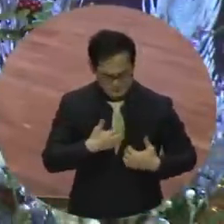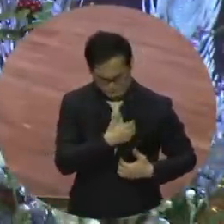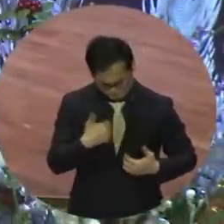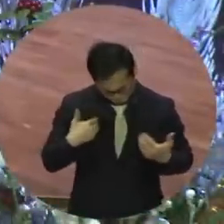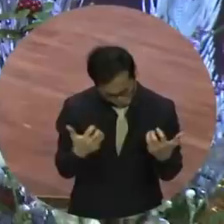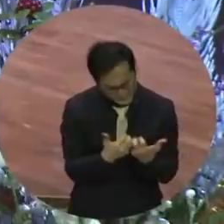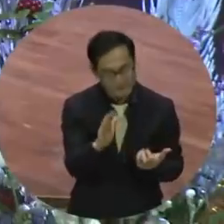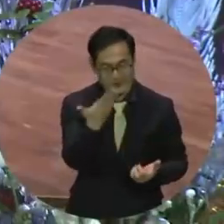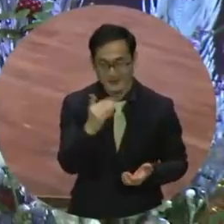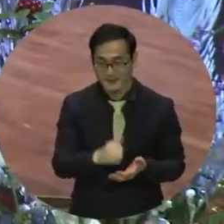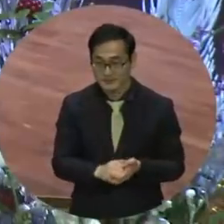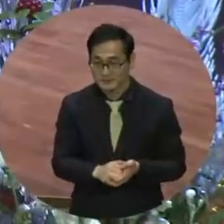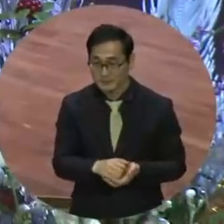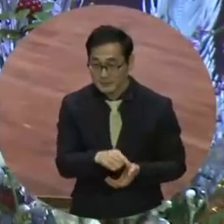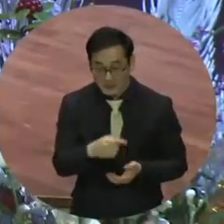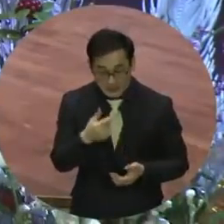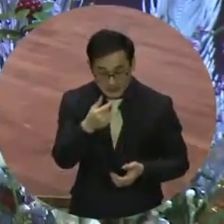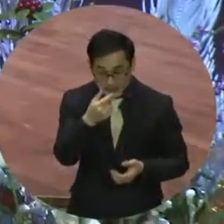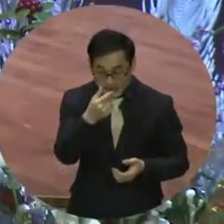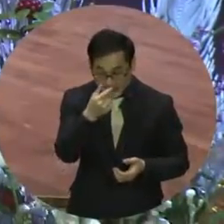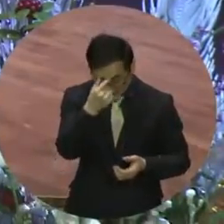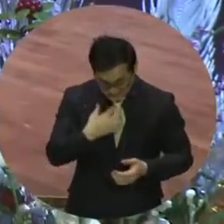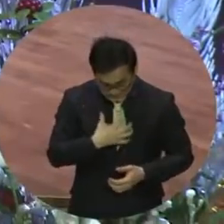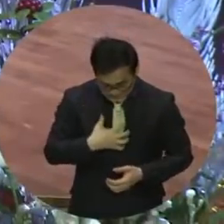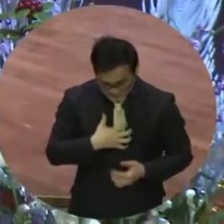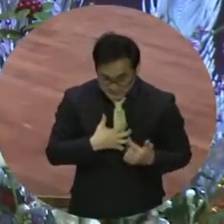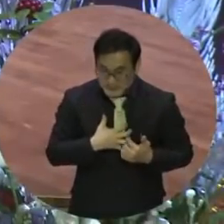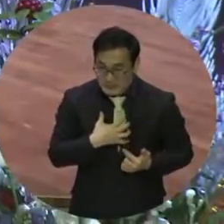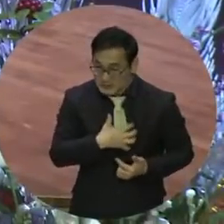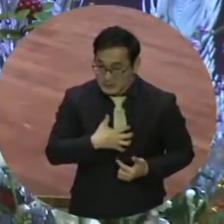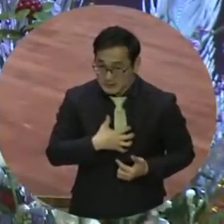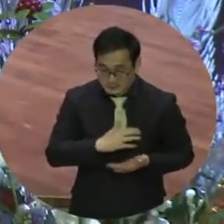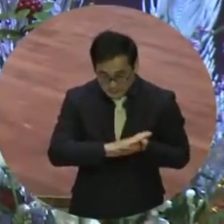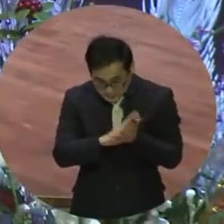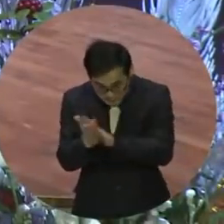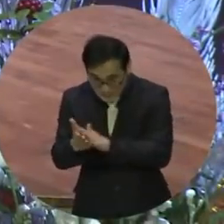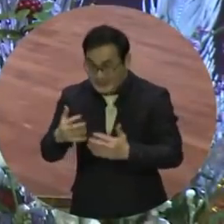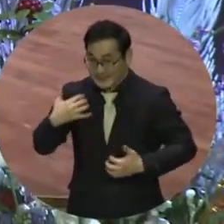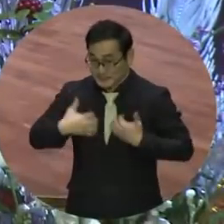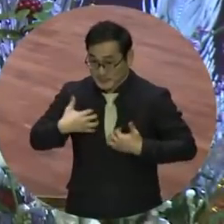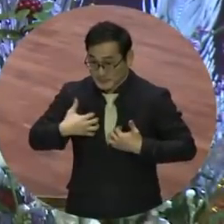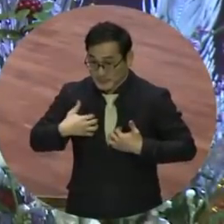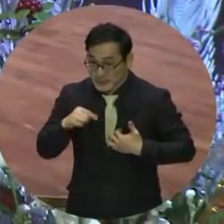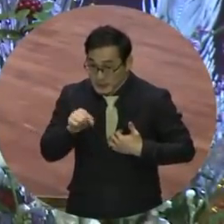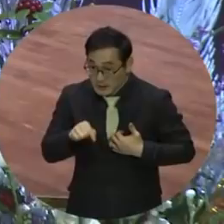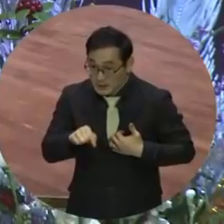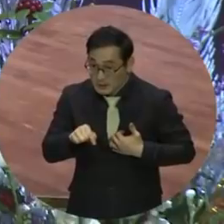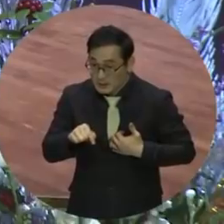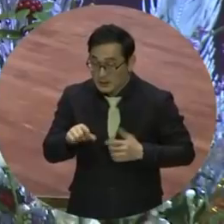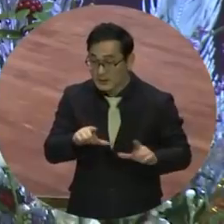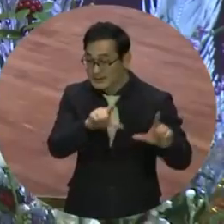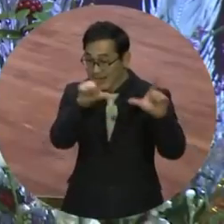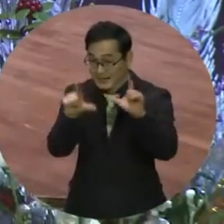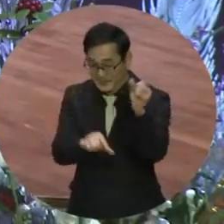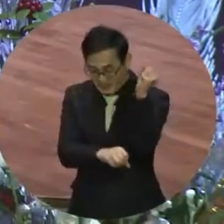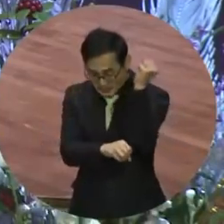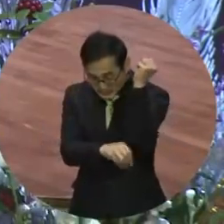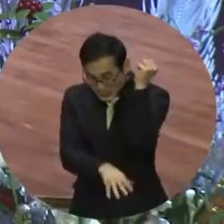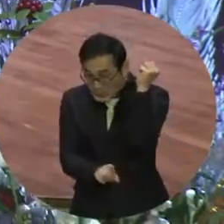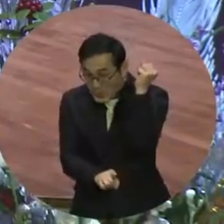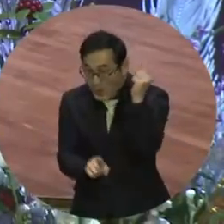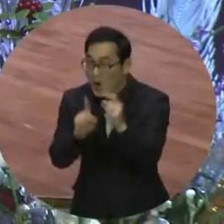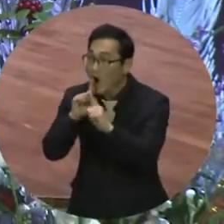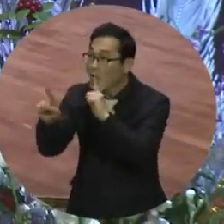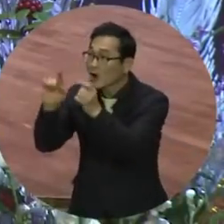근심이 도리어 뭐요? 기쁨이 되는 삶을 사는 것이 아주 중요한 이 삶의 핵심이 뭐냐? 언약